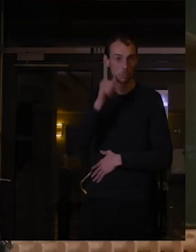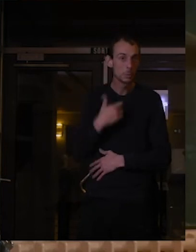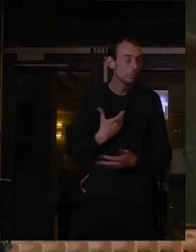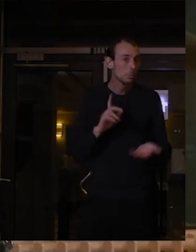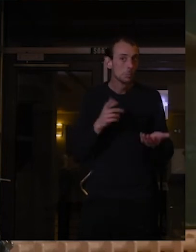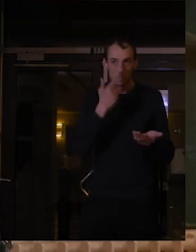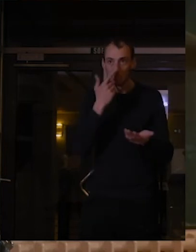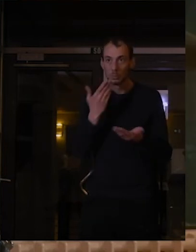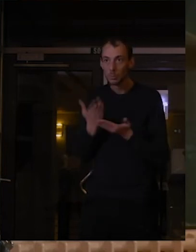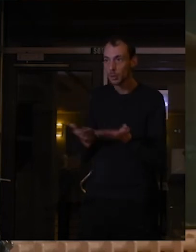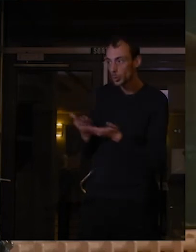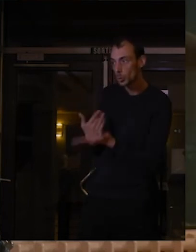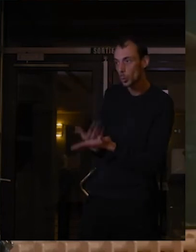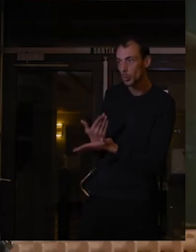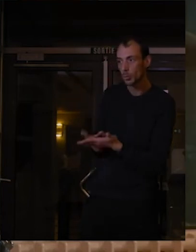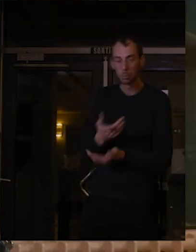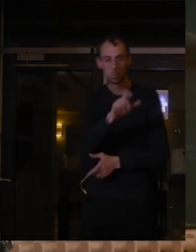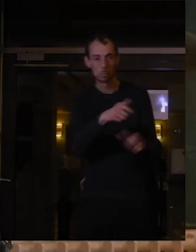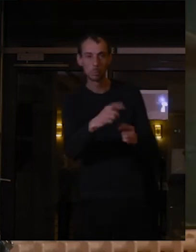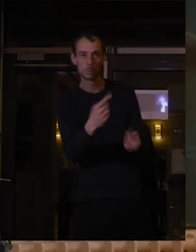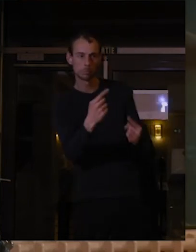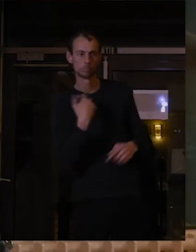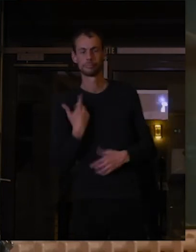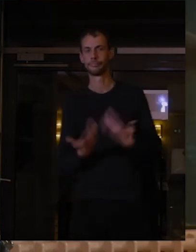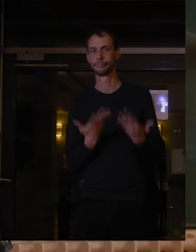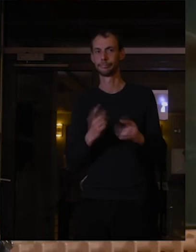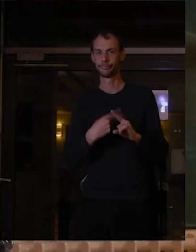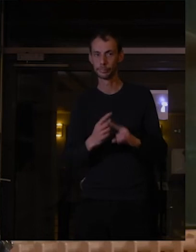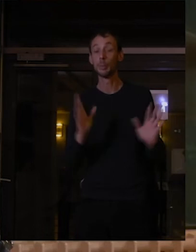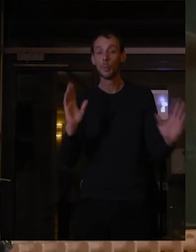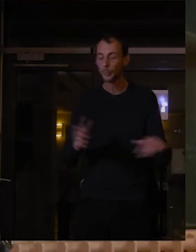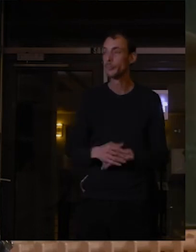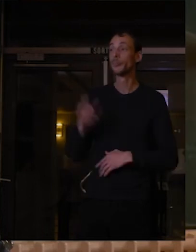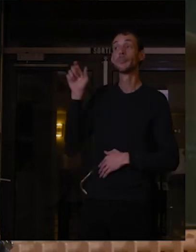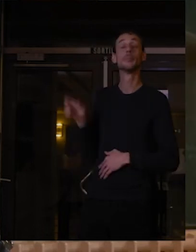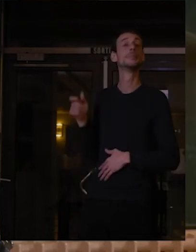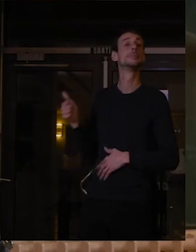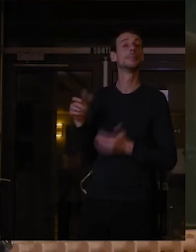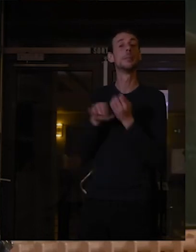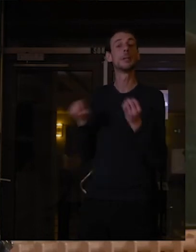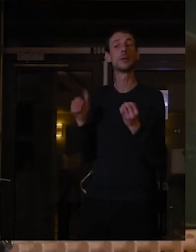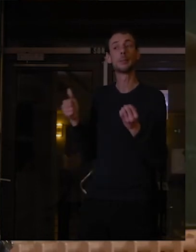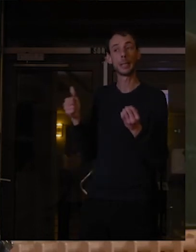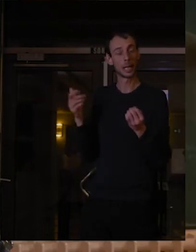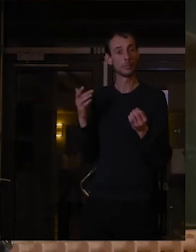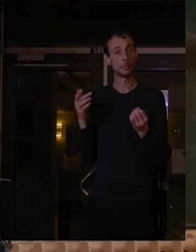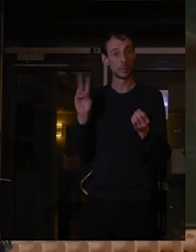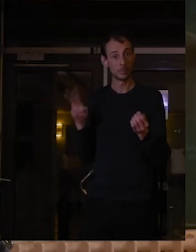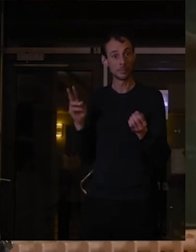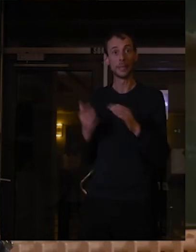pas se poser. Mais Christine Maz, qui est bâtonnière à mes côtés, n'est que la deuxième